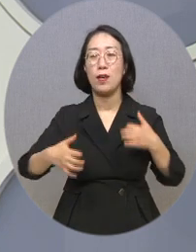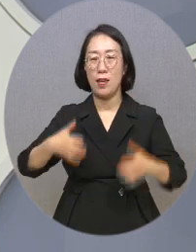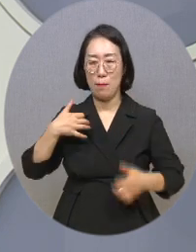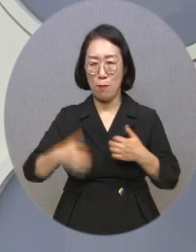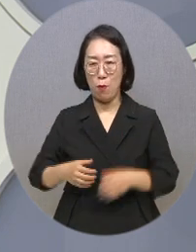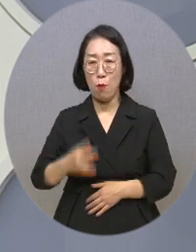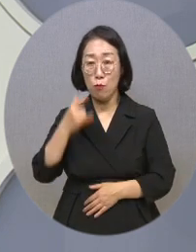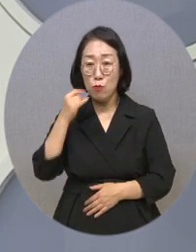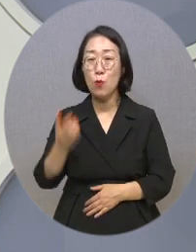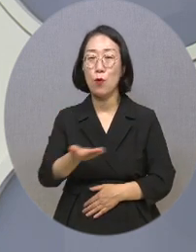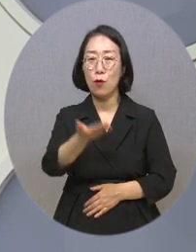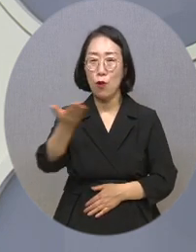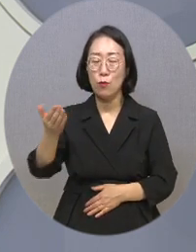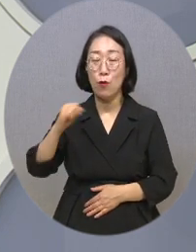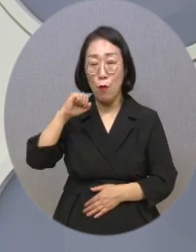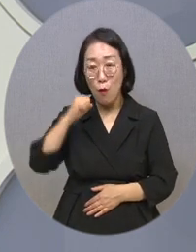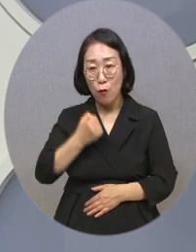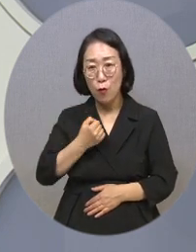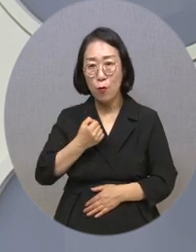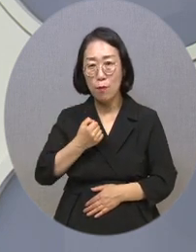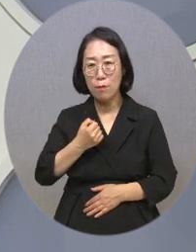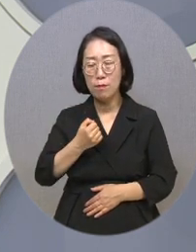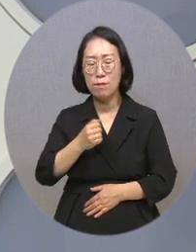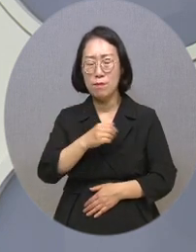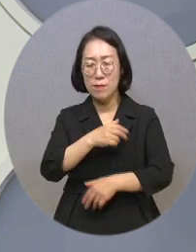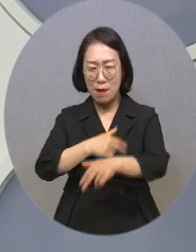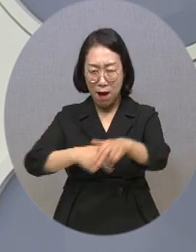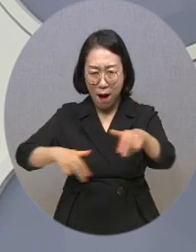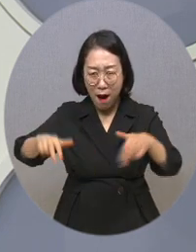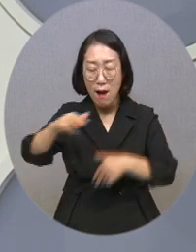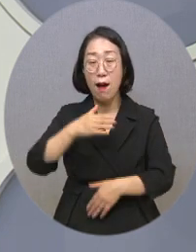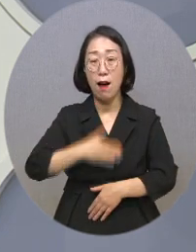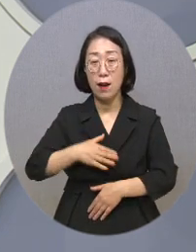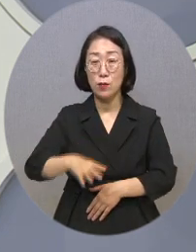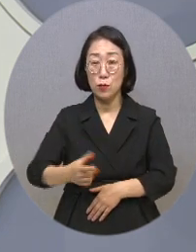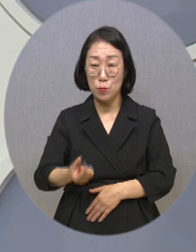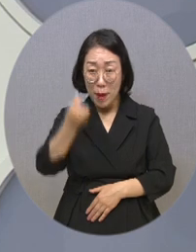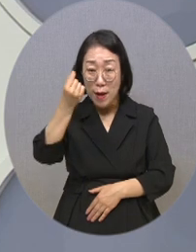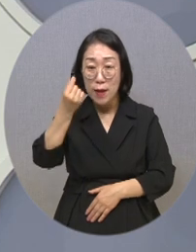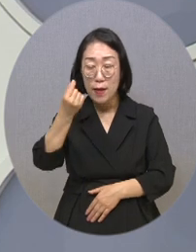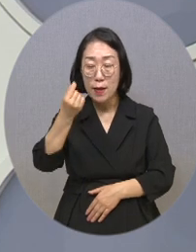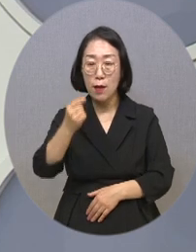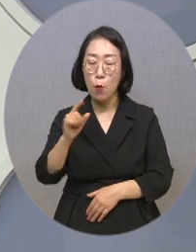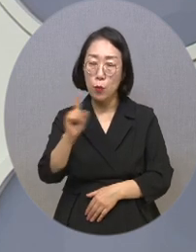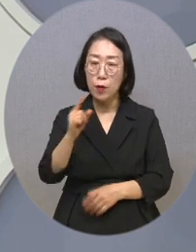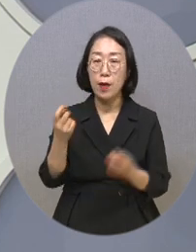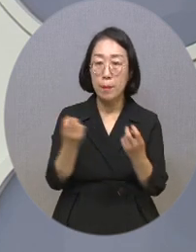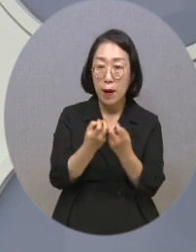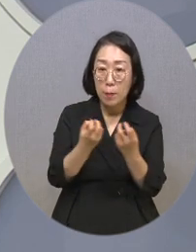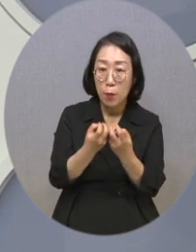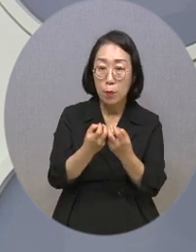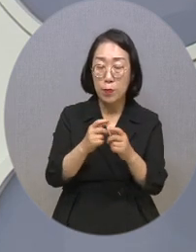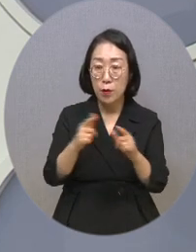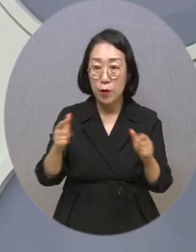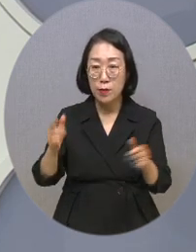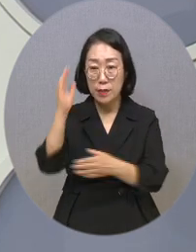거 다 잘 알고 있어서 그 초기에 대응할 수 있는 그 오늘 말씀 못